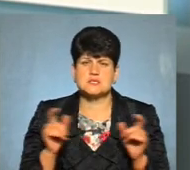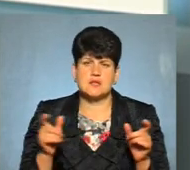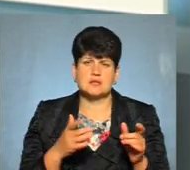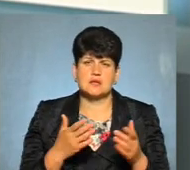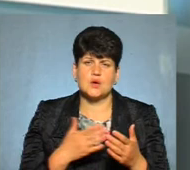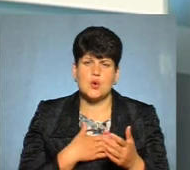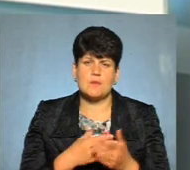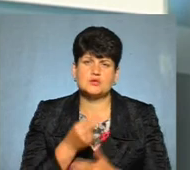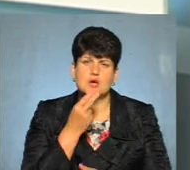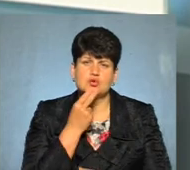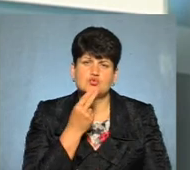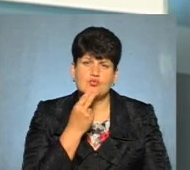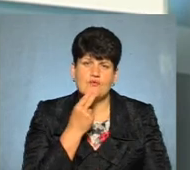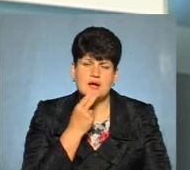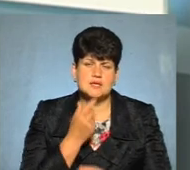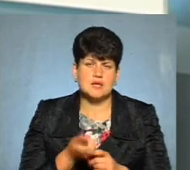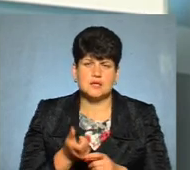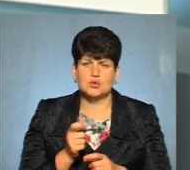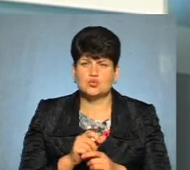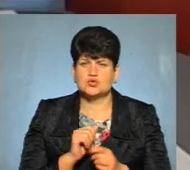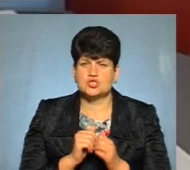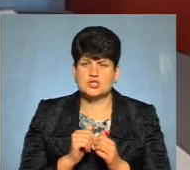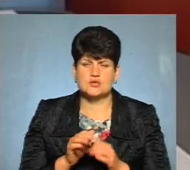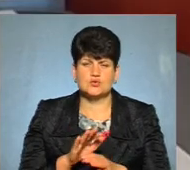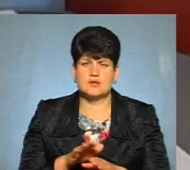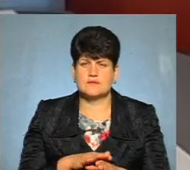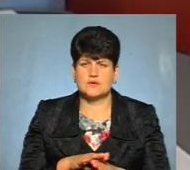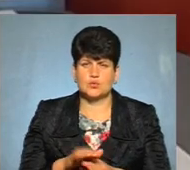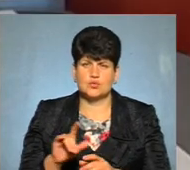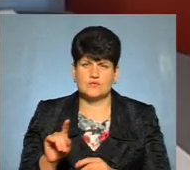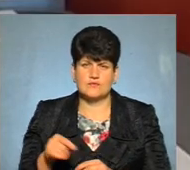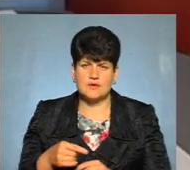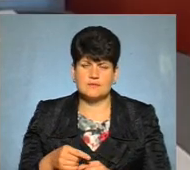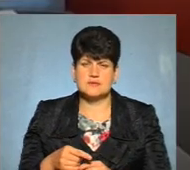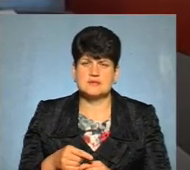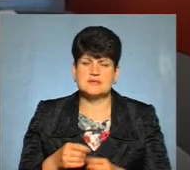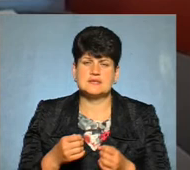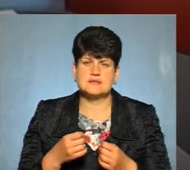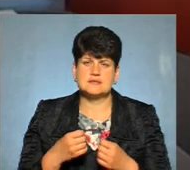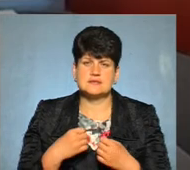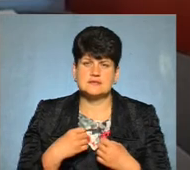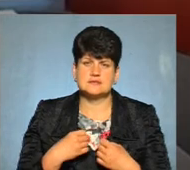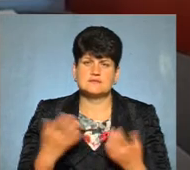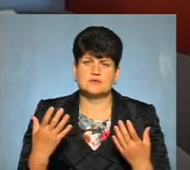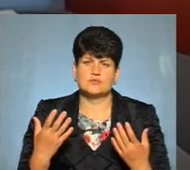громадського харчування, де дуже часто не дотримуються вимоги, справляння всіляких